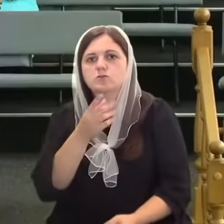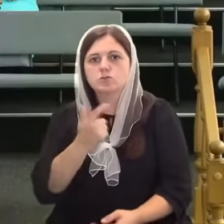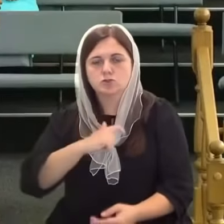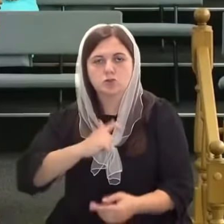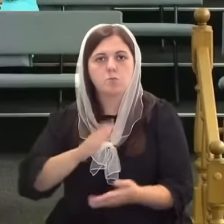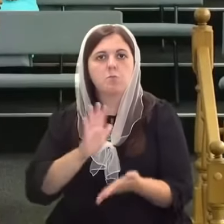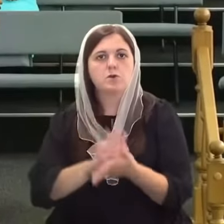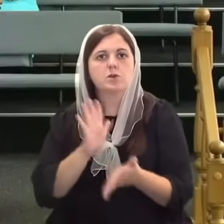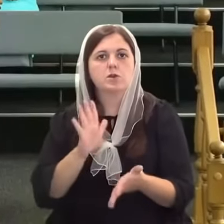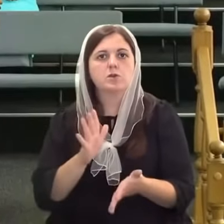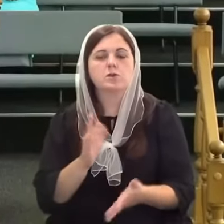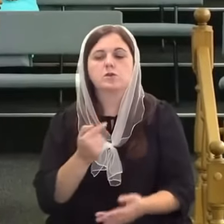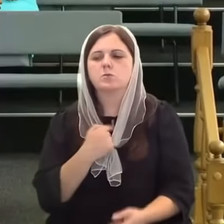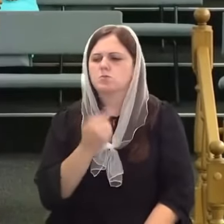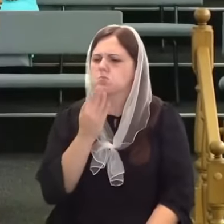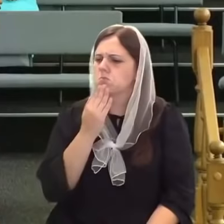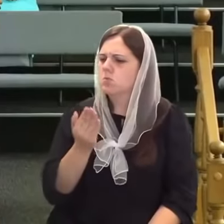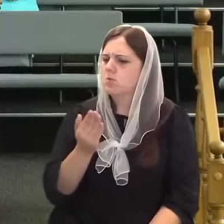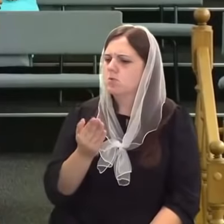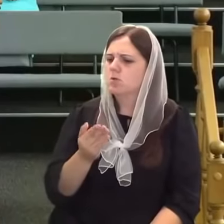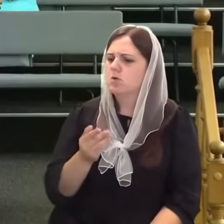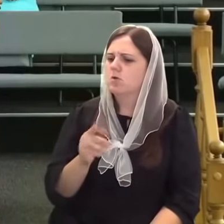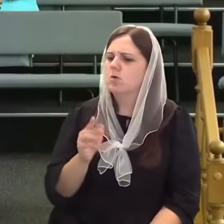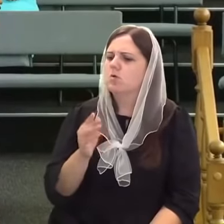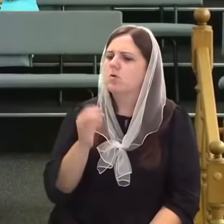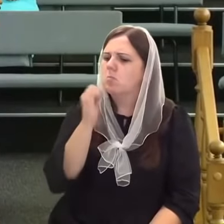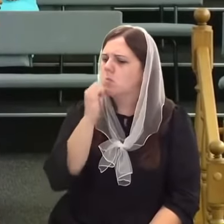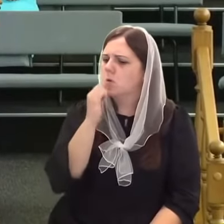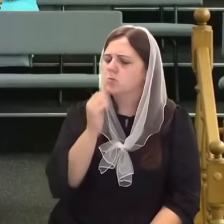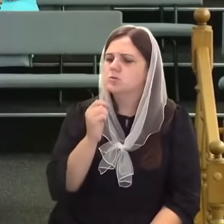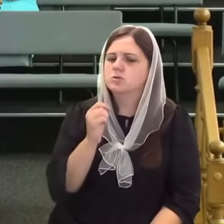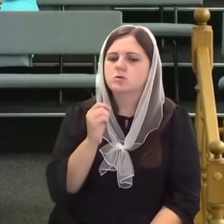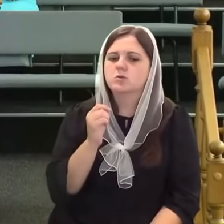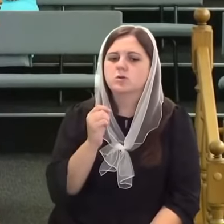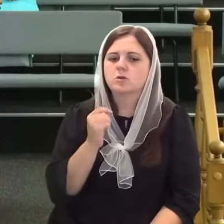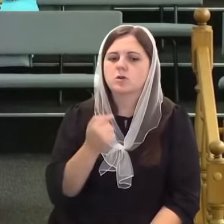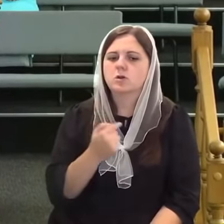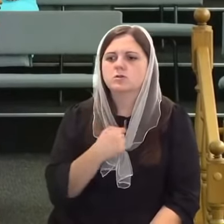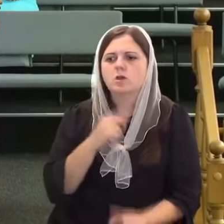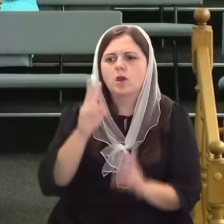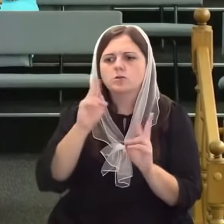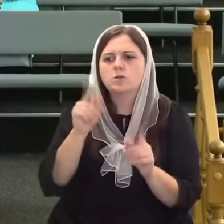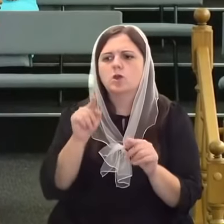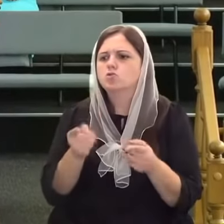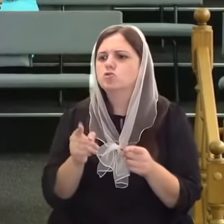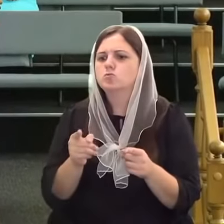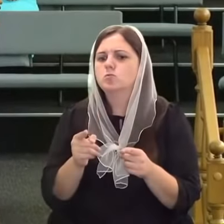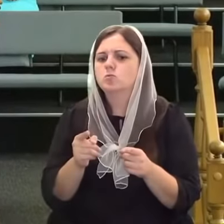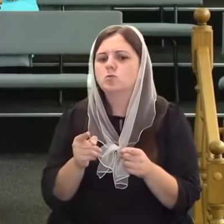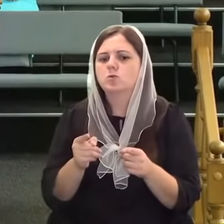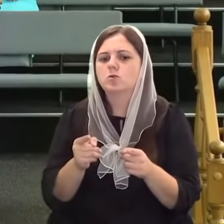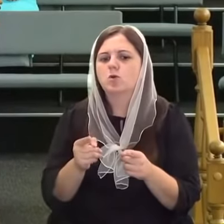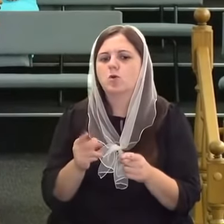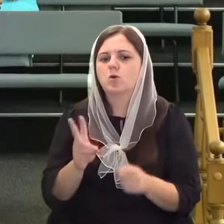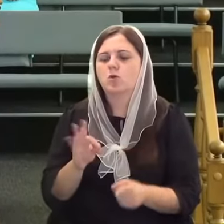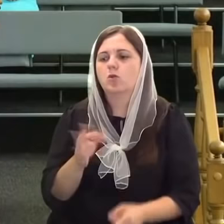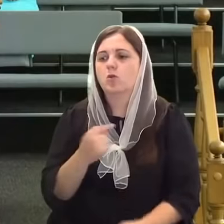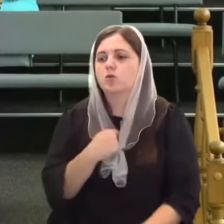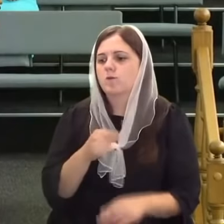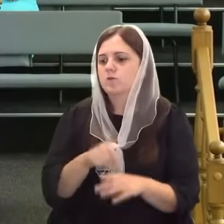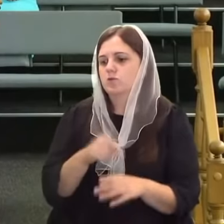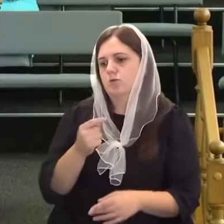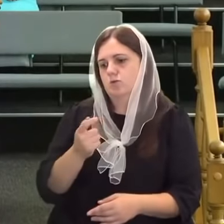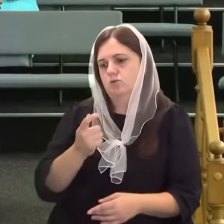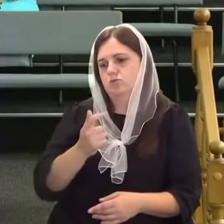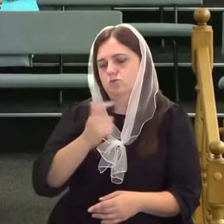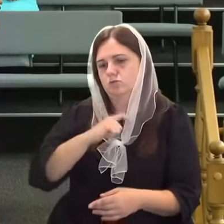что я к бабушке Маше обратился и говорю: «Бабушка Маша, я не знаю почему, но я чувствую себя